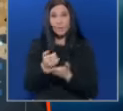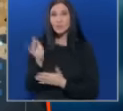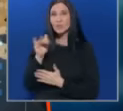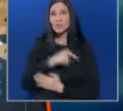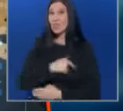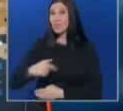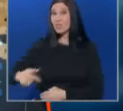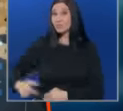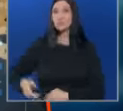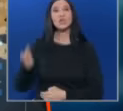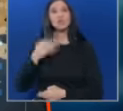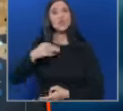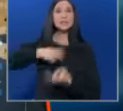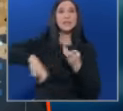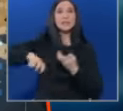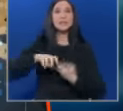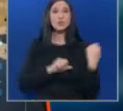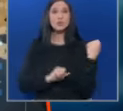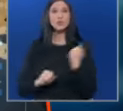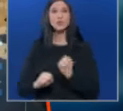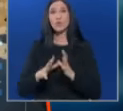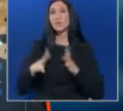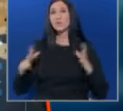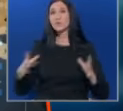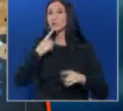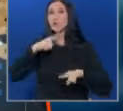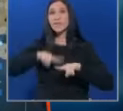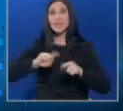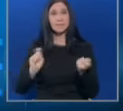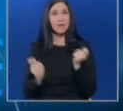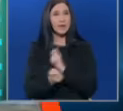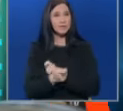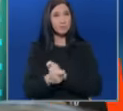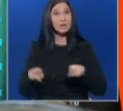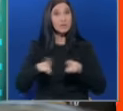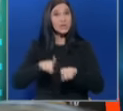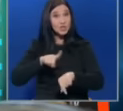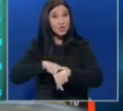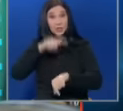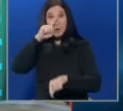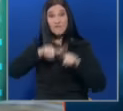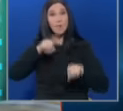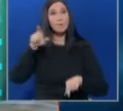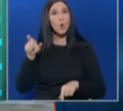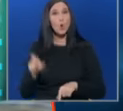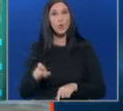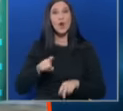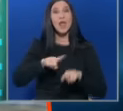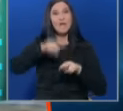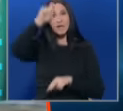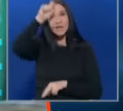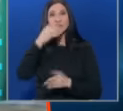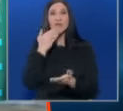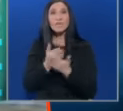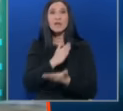бъде национален. Ще се търси конституционно мнозинство за съдебна реформа. В същия час главният прокурор Иван Гешев обяви края